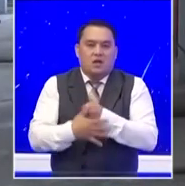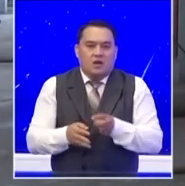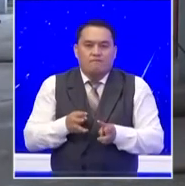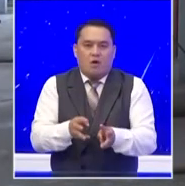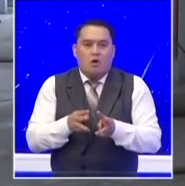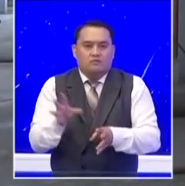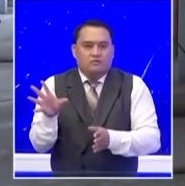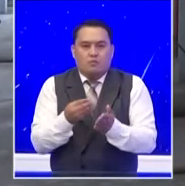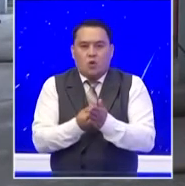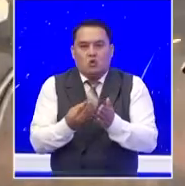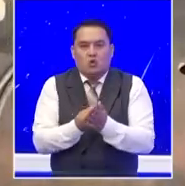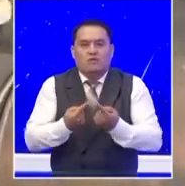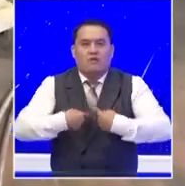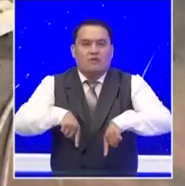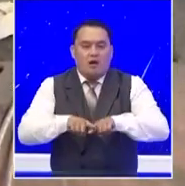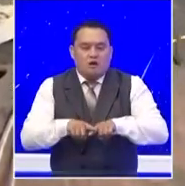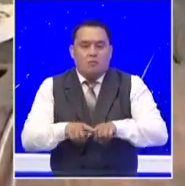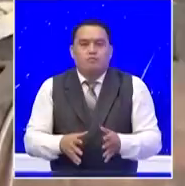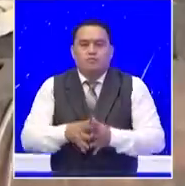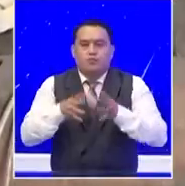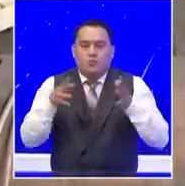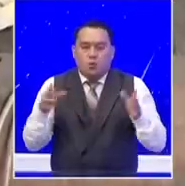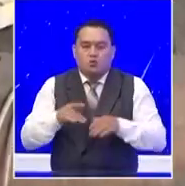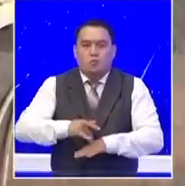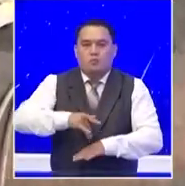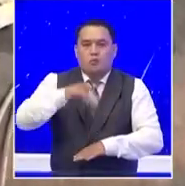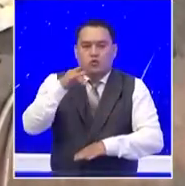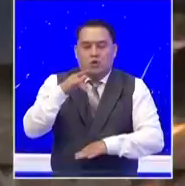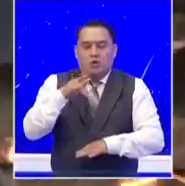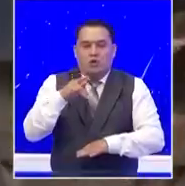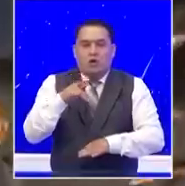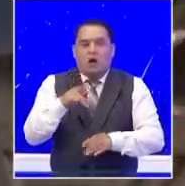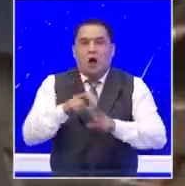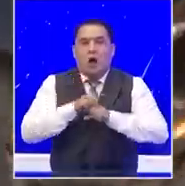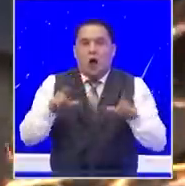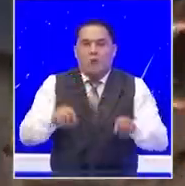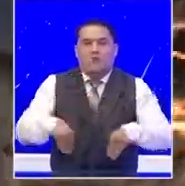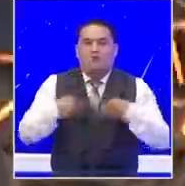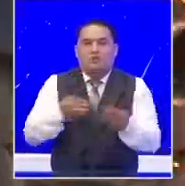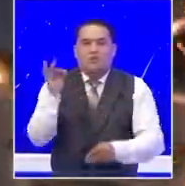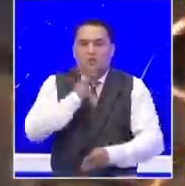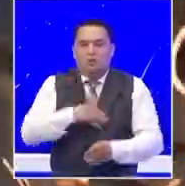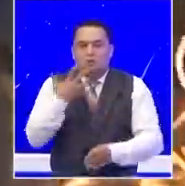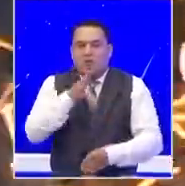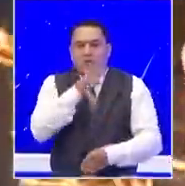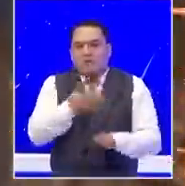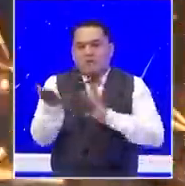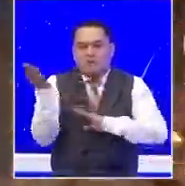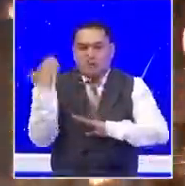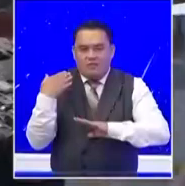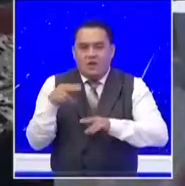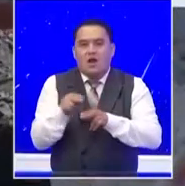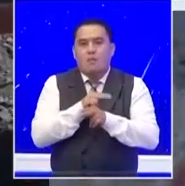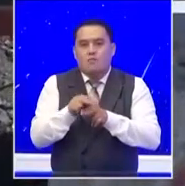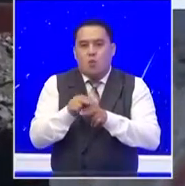отапливает все бюджетные организации города, в том числе большую часть многоэтажного сектора. Сам объект был сдан в эксплуатацию 5 лет назад, но по нормативам